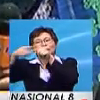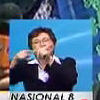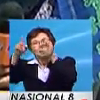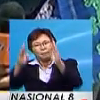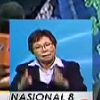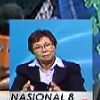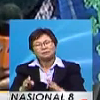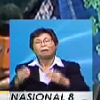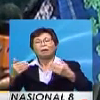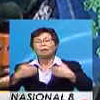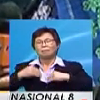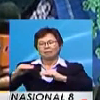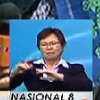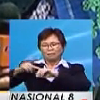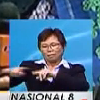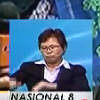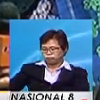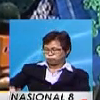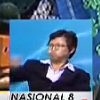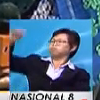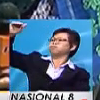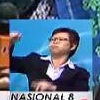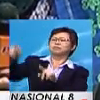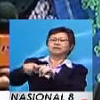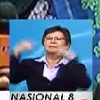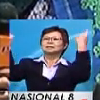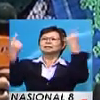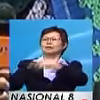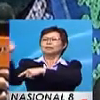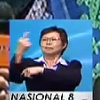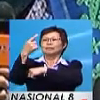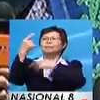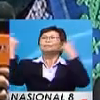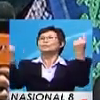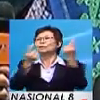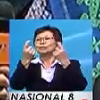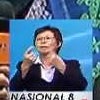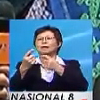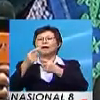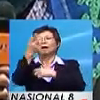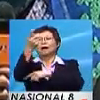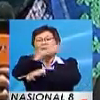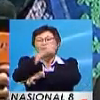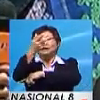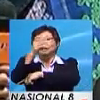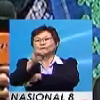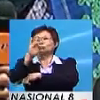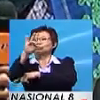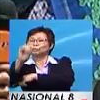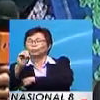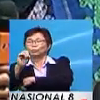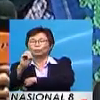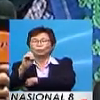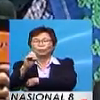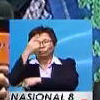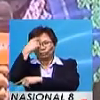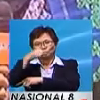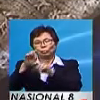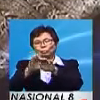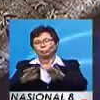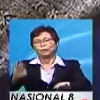bangsa juga peringkat umur Selamat menyambut hari RTM ke-70 Siti salw yusof untuk berita